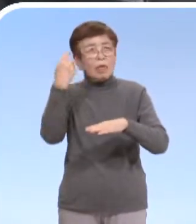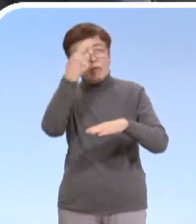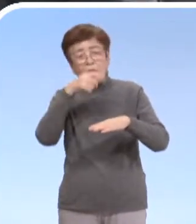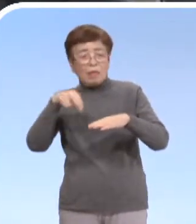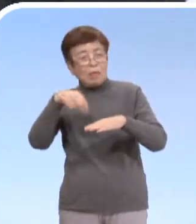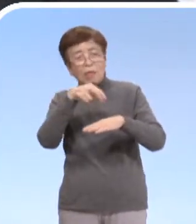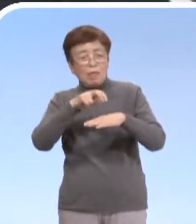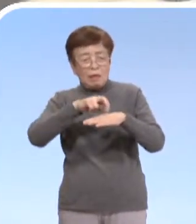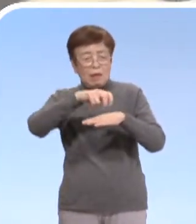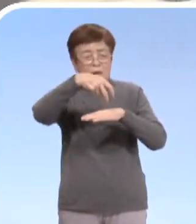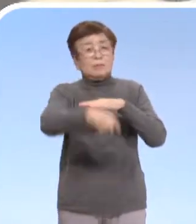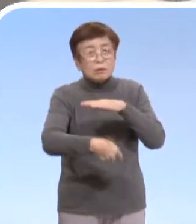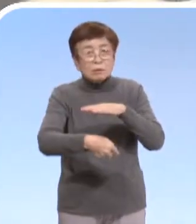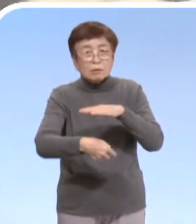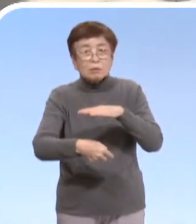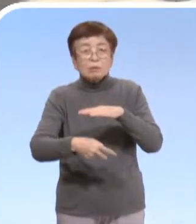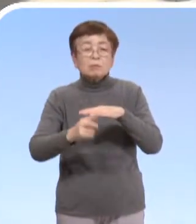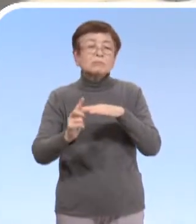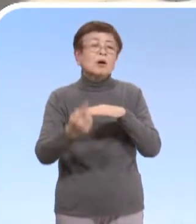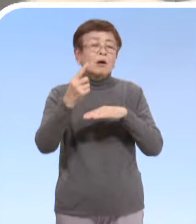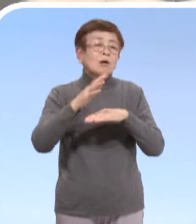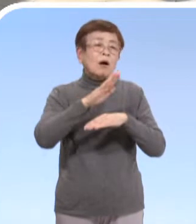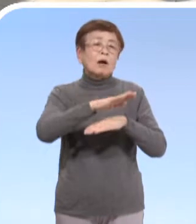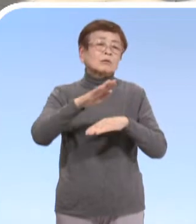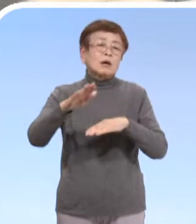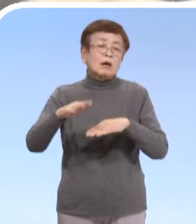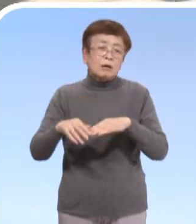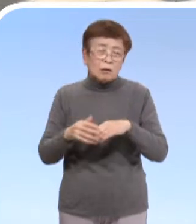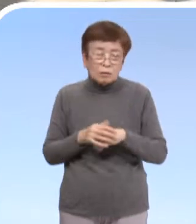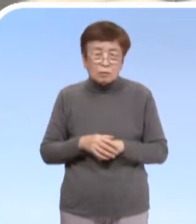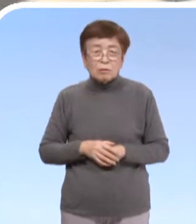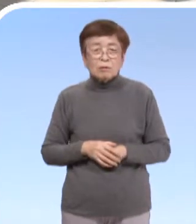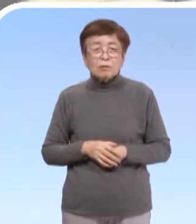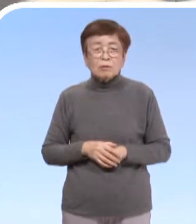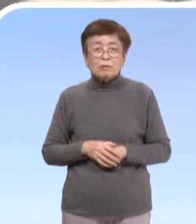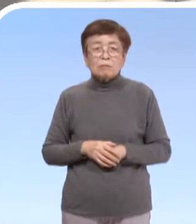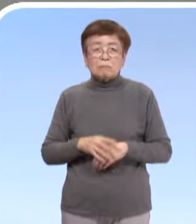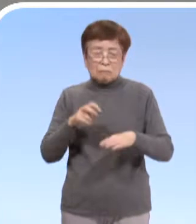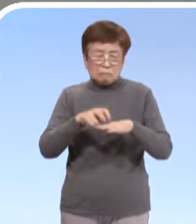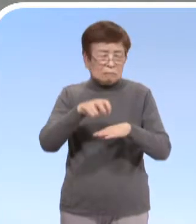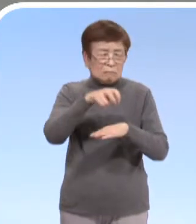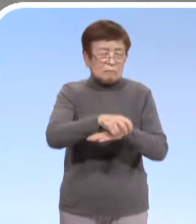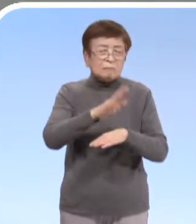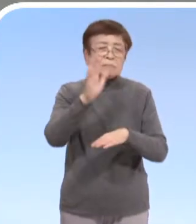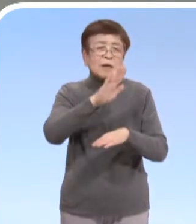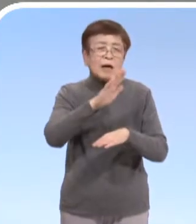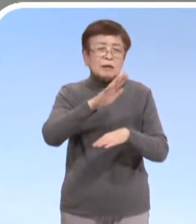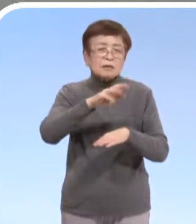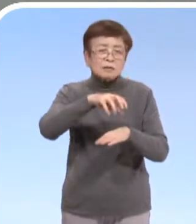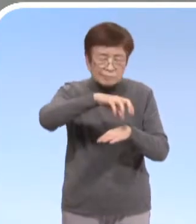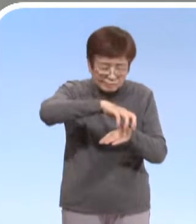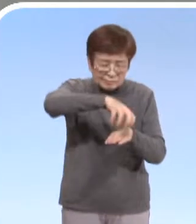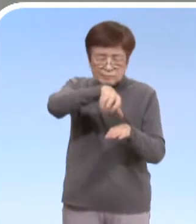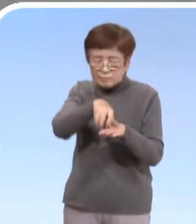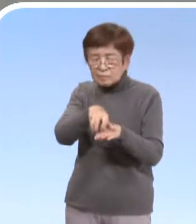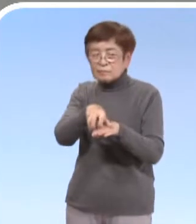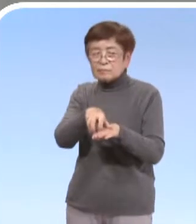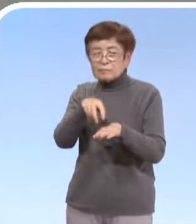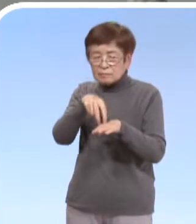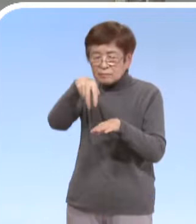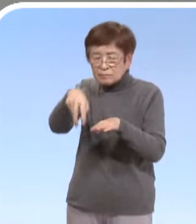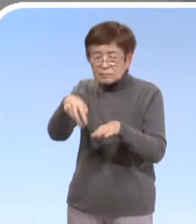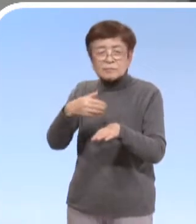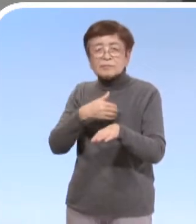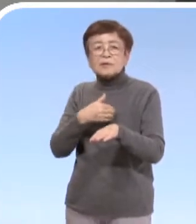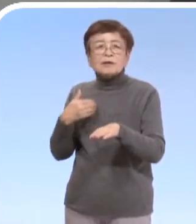上がってまっすぐに線路に落ちるっていうことが多かったので、お客様がお酒を飲まれた人が立ち上がっ